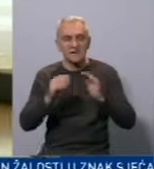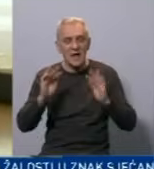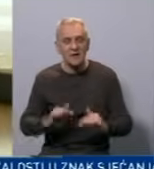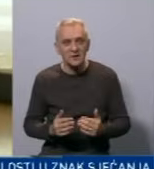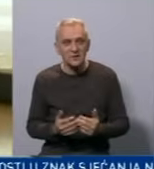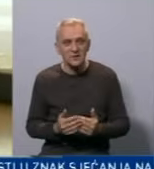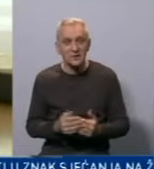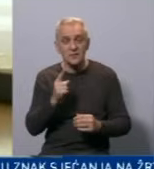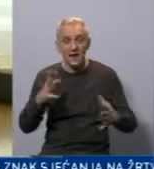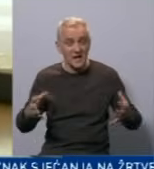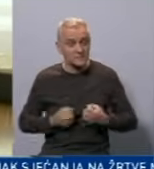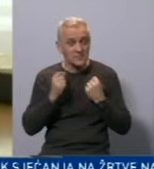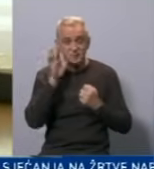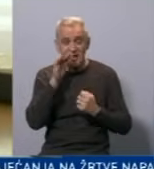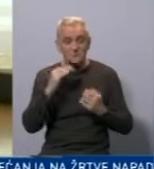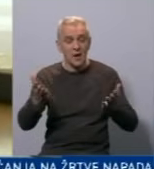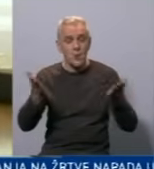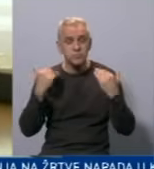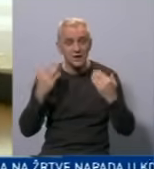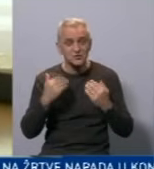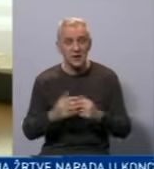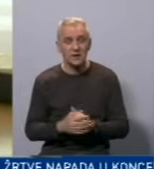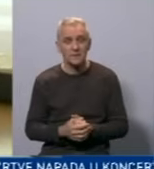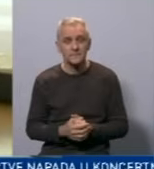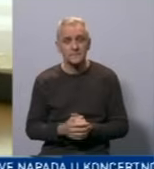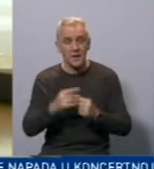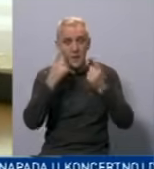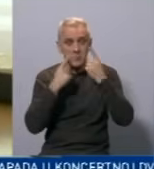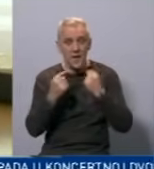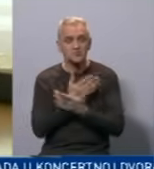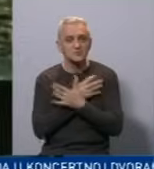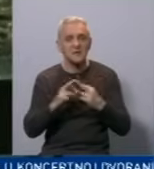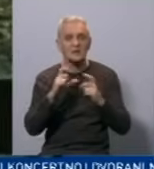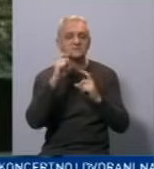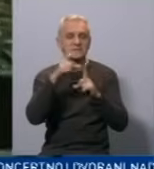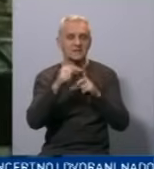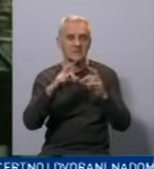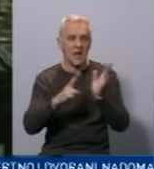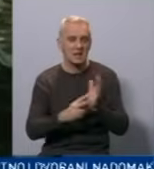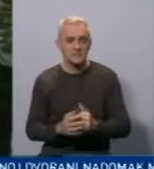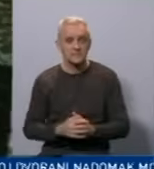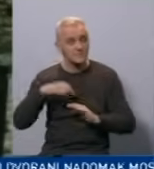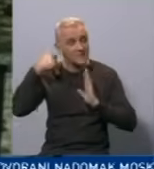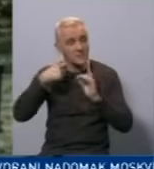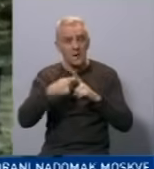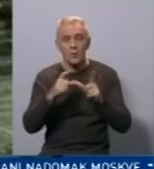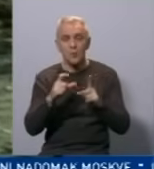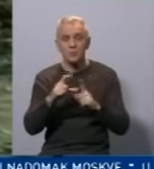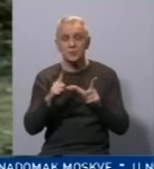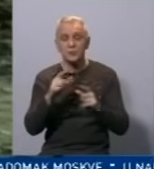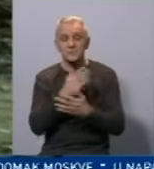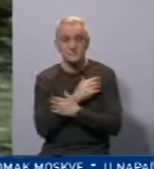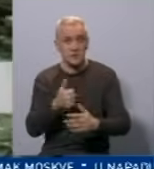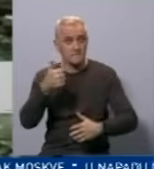a te zaprepaštene sarajevske bašće plaču za Sidranom. U filmu Kuduz Sidran se prvi